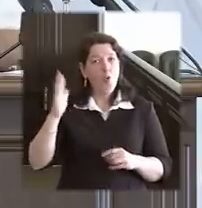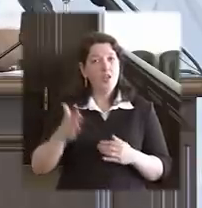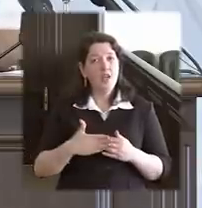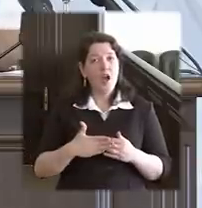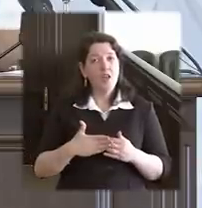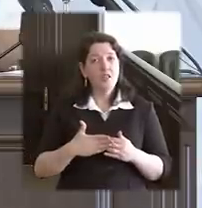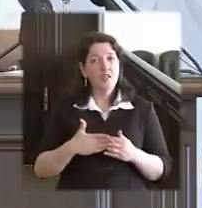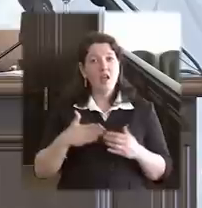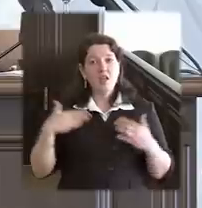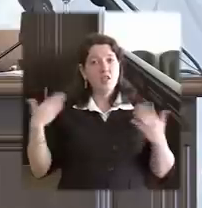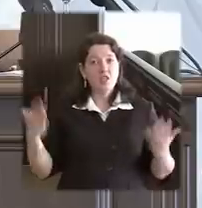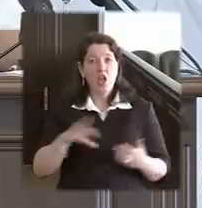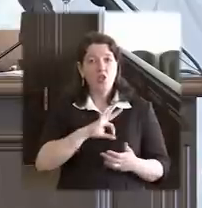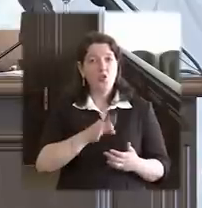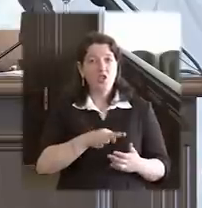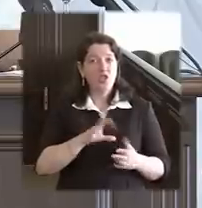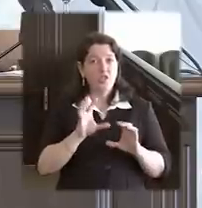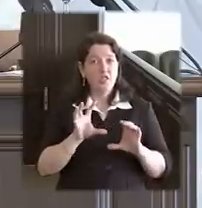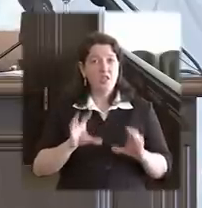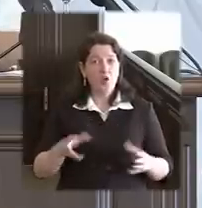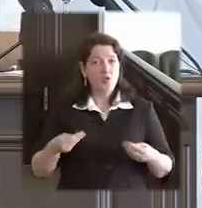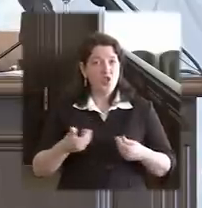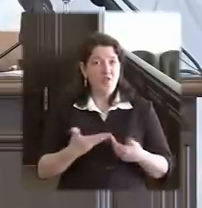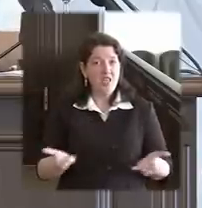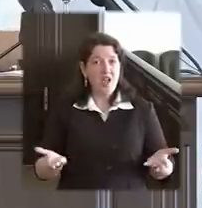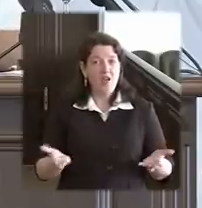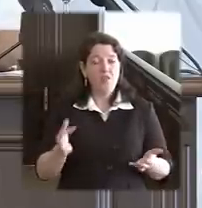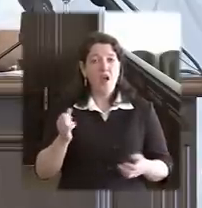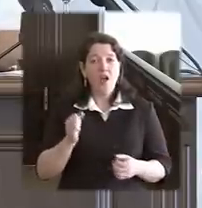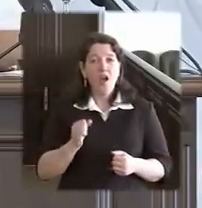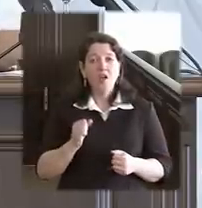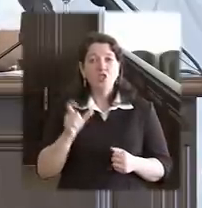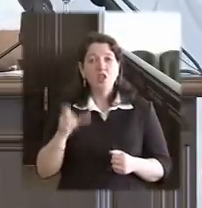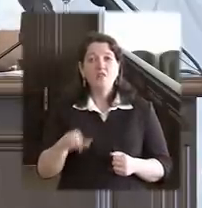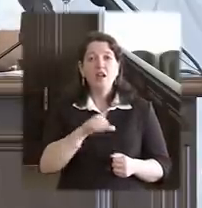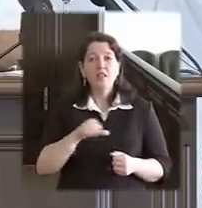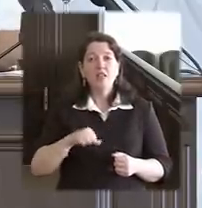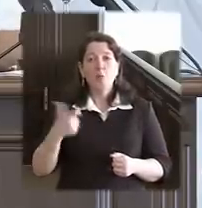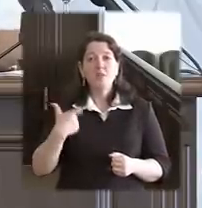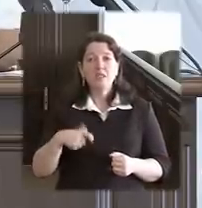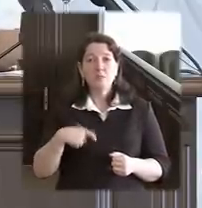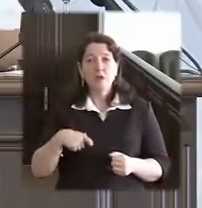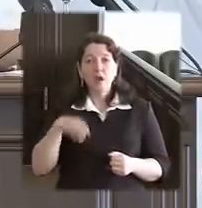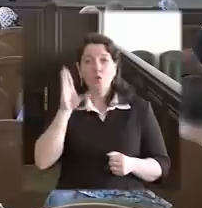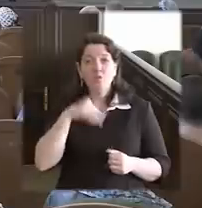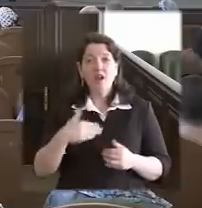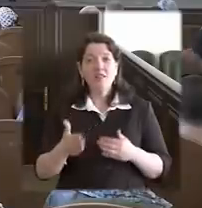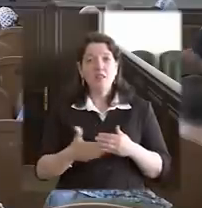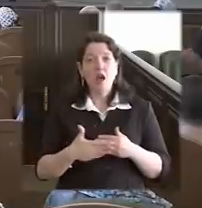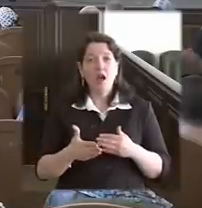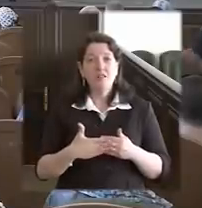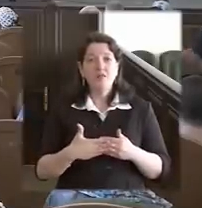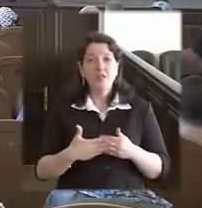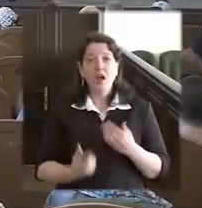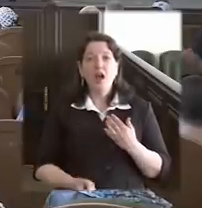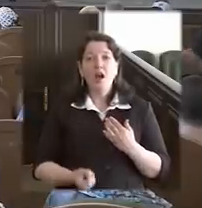наказывает, не внешний закон, не юридический закон, а человек наказывает себя сам.